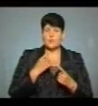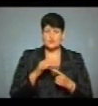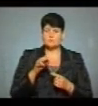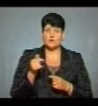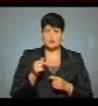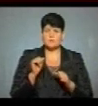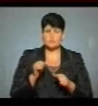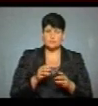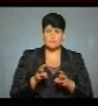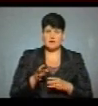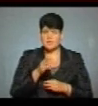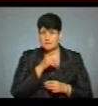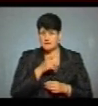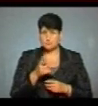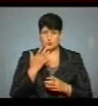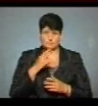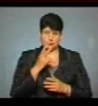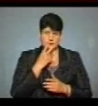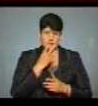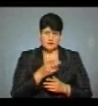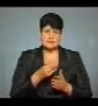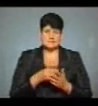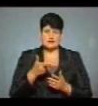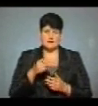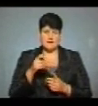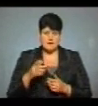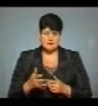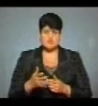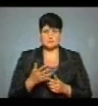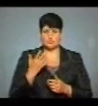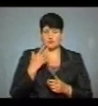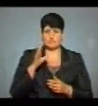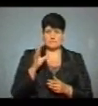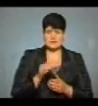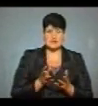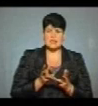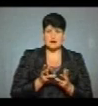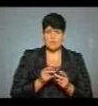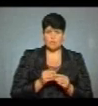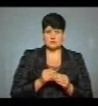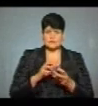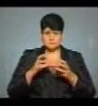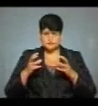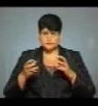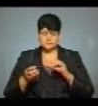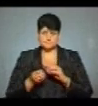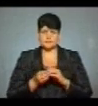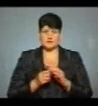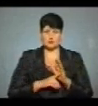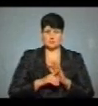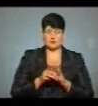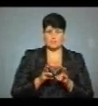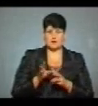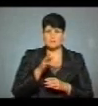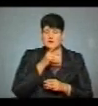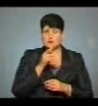під час опалювального періоду, коли ви будете бачити, яка ціна на газ, коли ви будете всі рахунки підведете, і, в принципі, розпочнеться